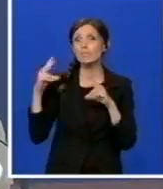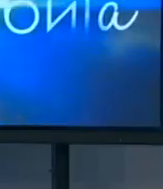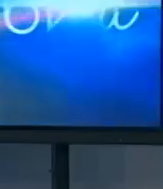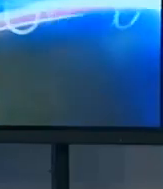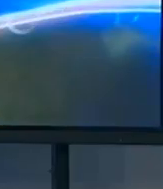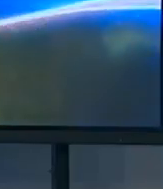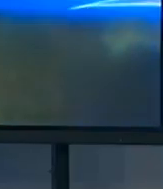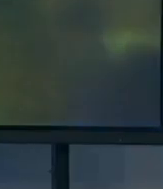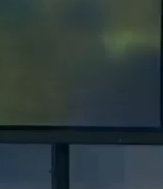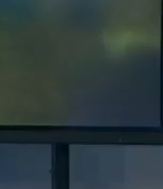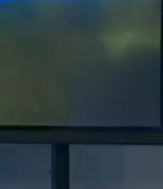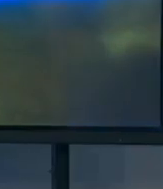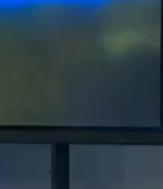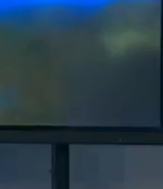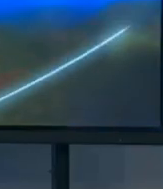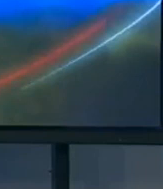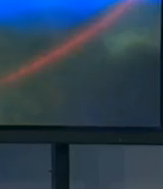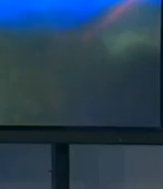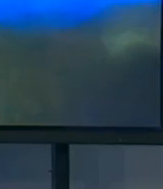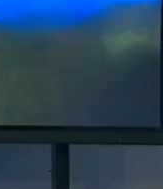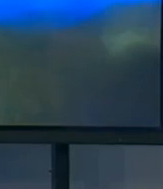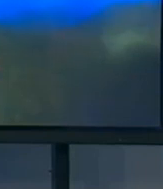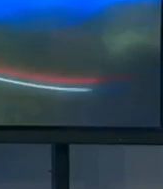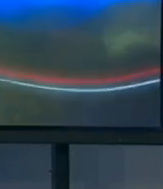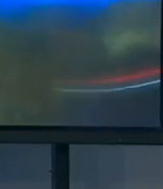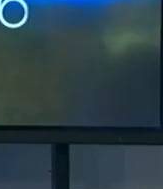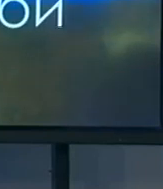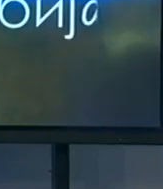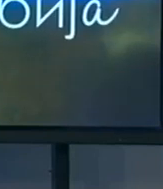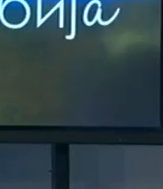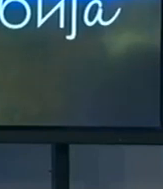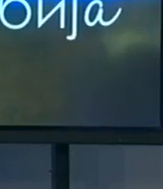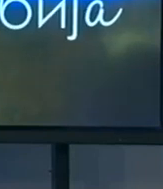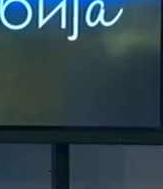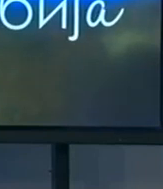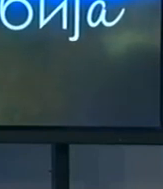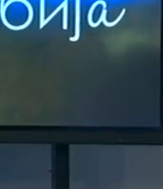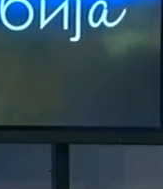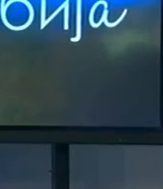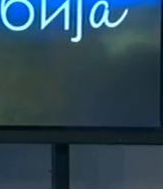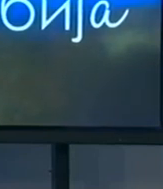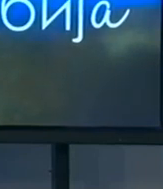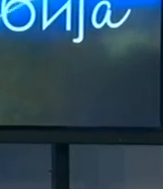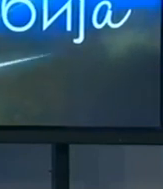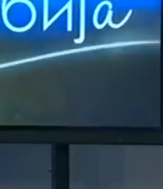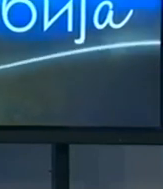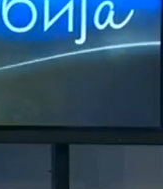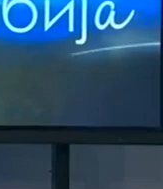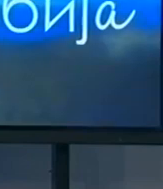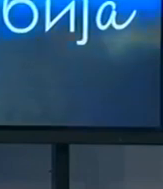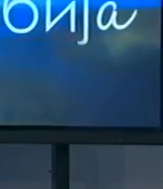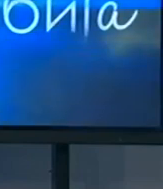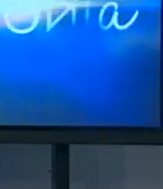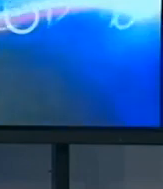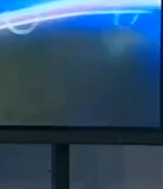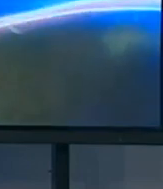Hoće, ovo sam ja. Poštovani gledaoci, i dalje gledate emisiju Ovo je Srbija. Bilo je ovo uključenje u Palatu Srbija. Ponovimo, u